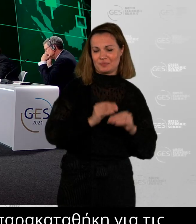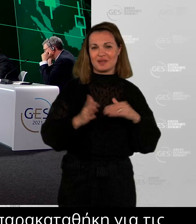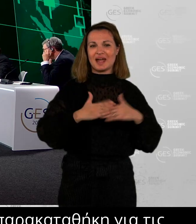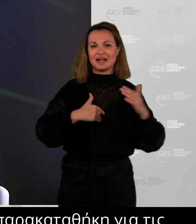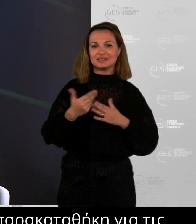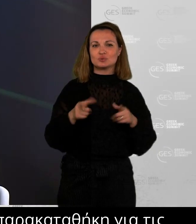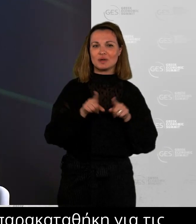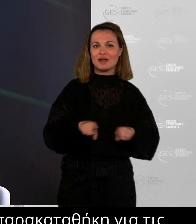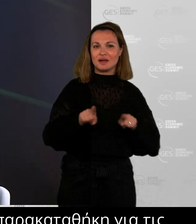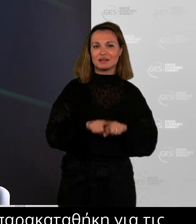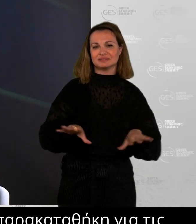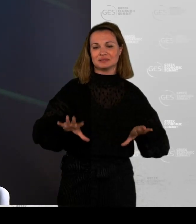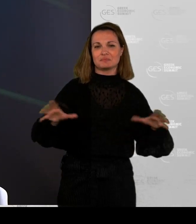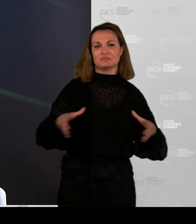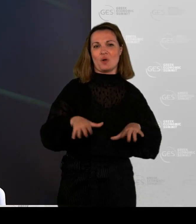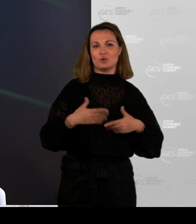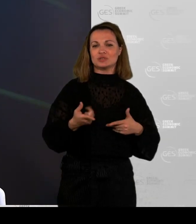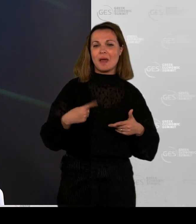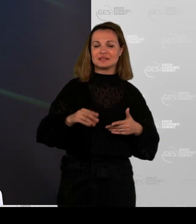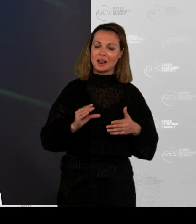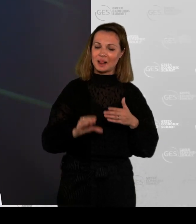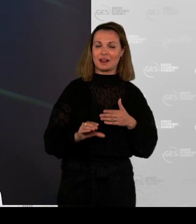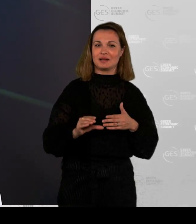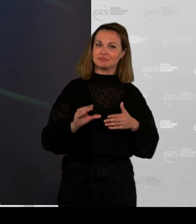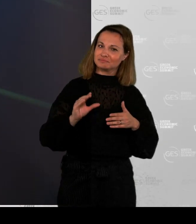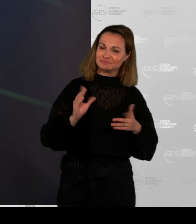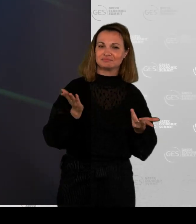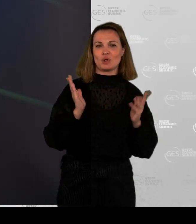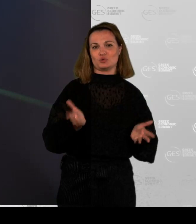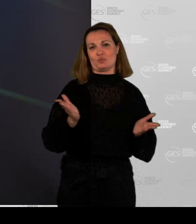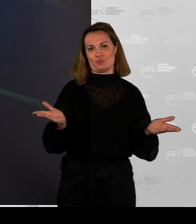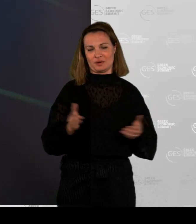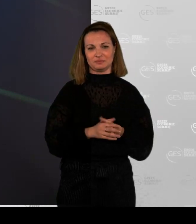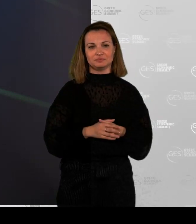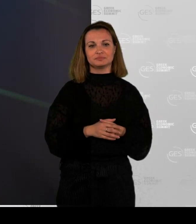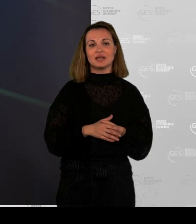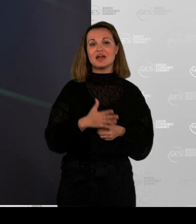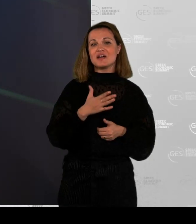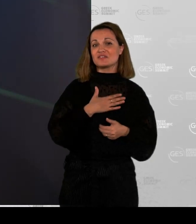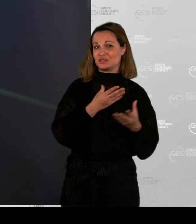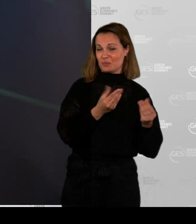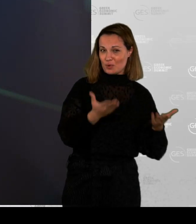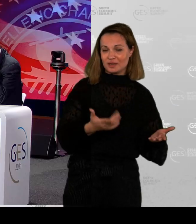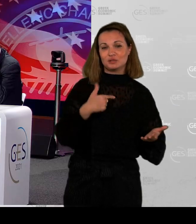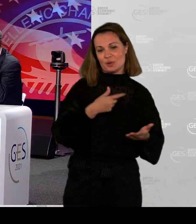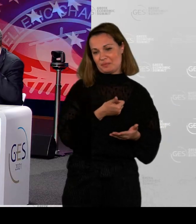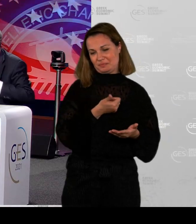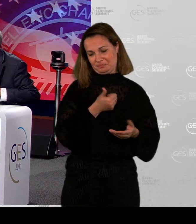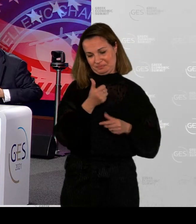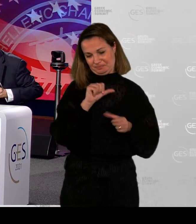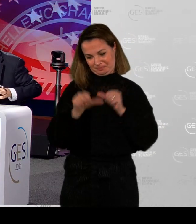Όλο με μακάρι σας απαντάω. Συγχαρητήρια και μακάρι. Λοιπόν, switching back to English. Dr. Horner, would you like to